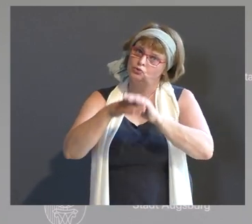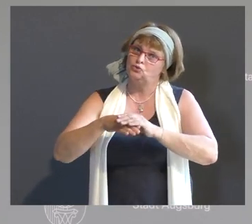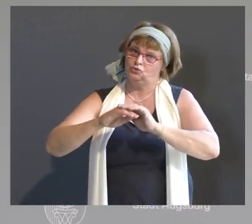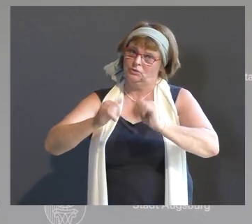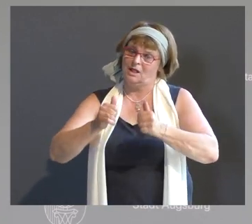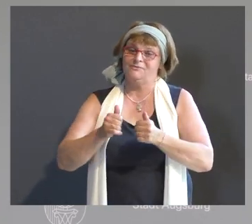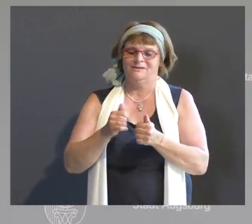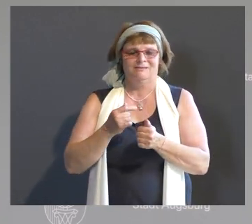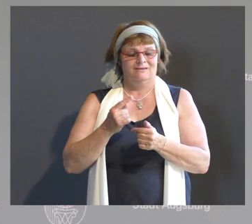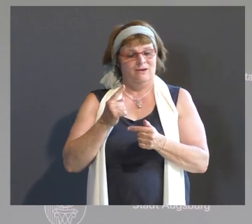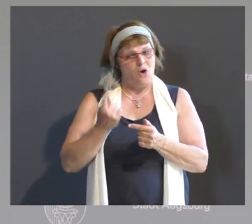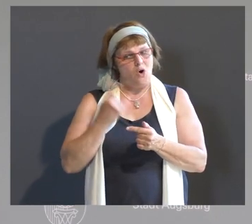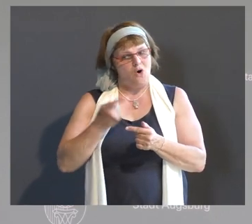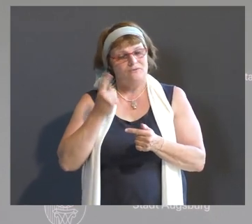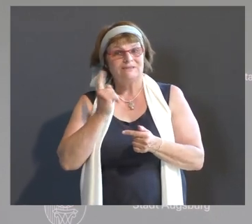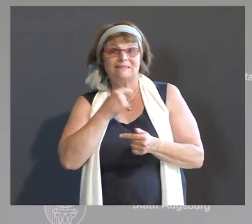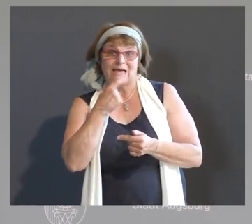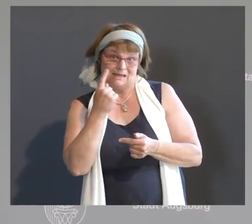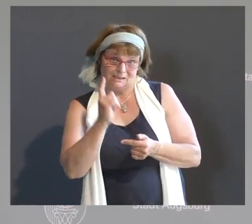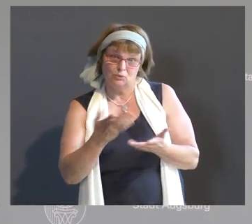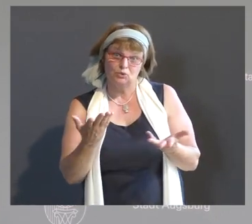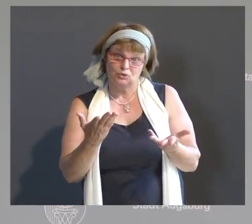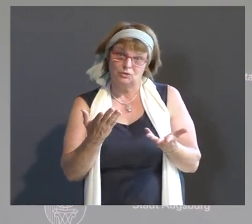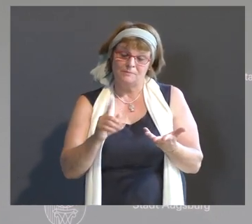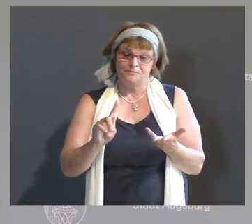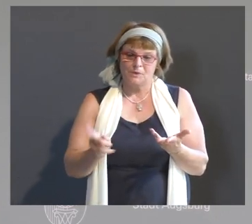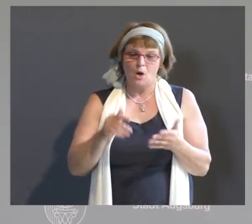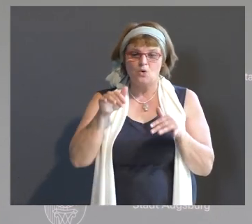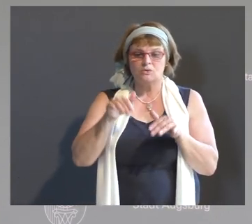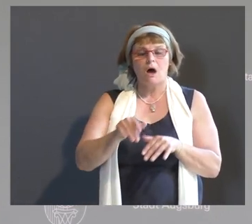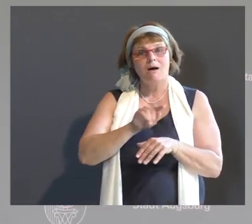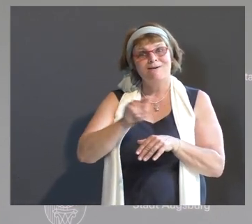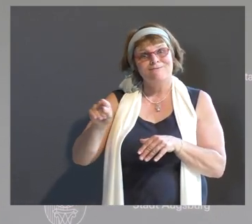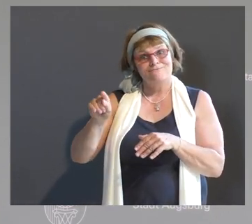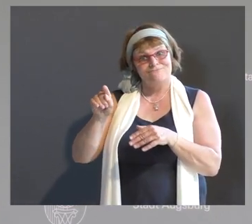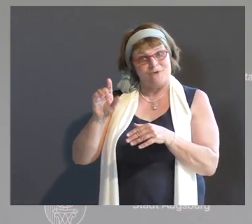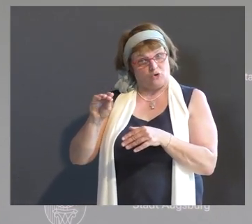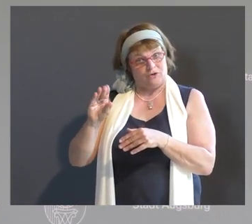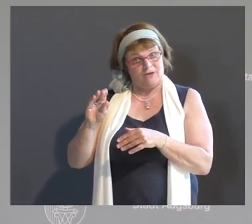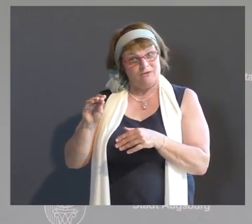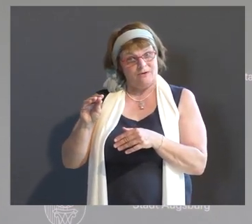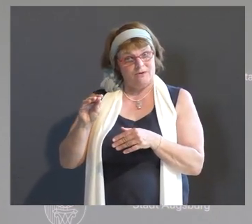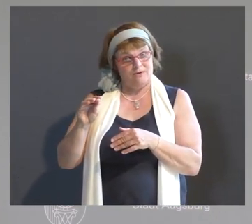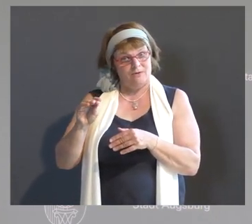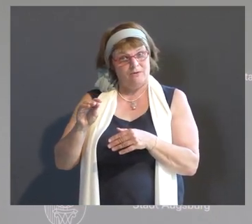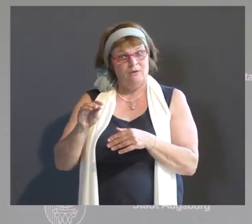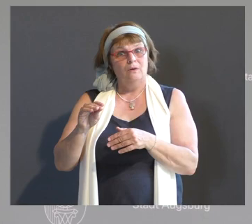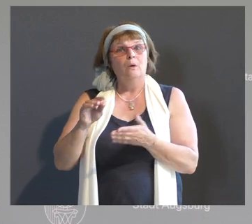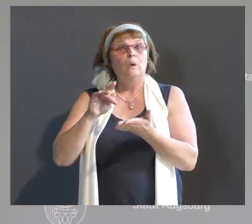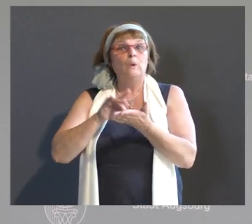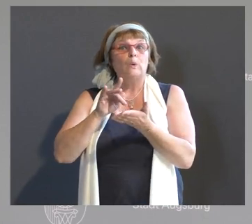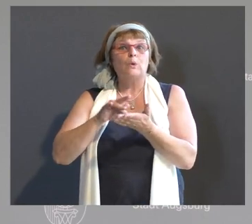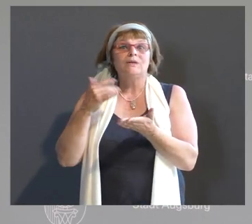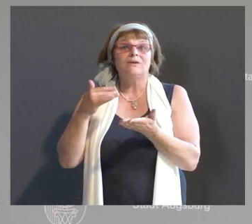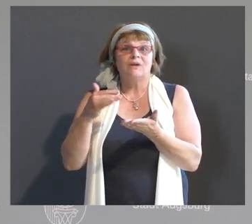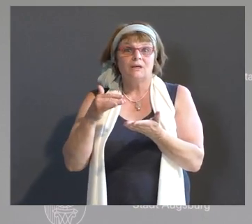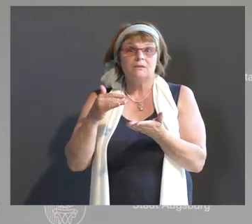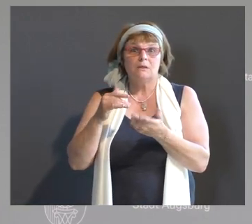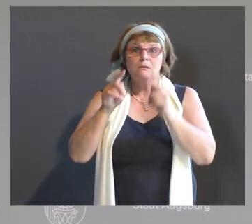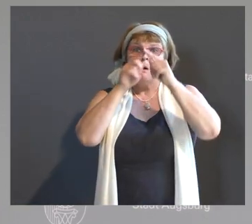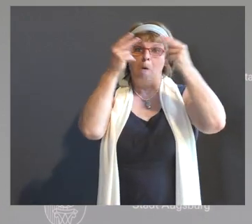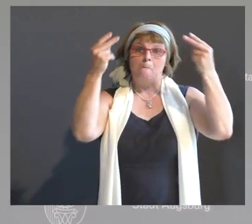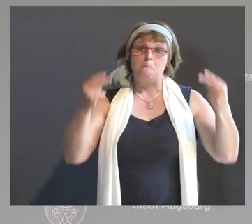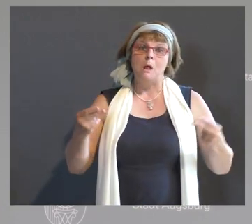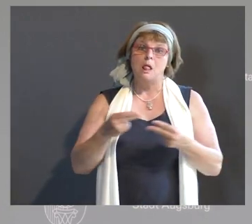genug betonen, denn auch am Wochenende war Anlass für diese schrecklichen Bilder, die wir